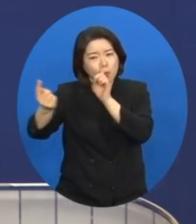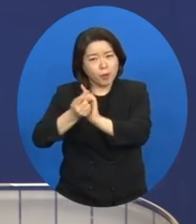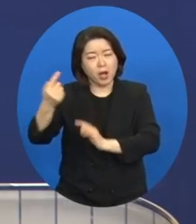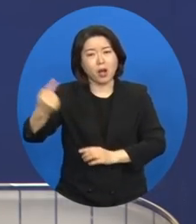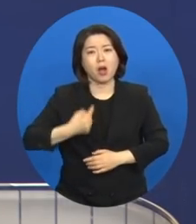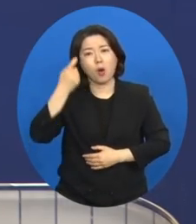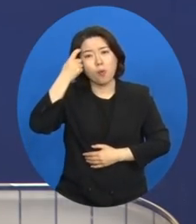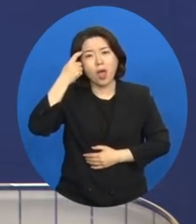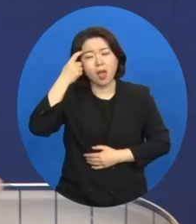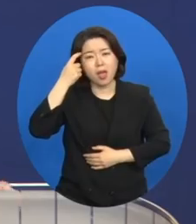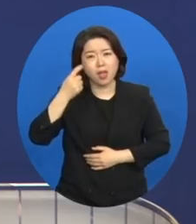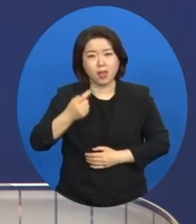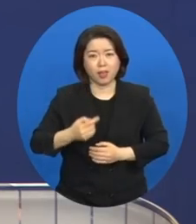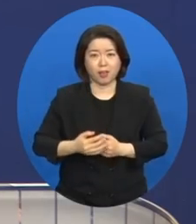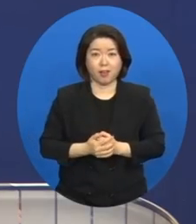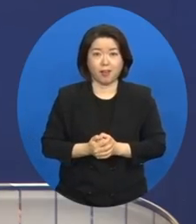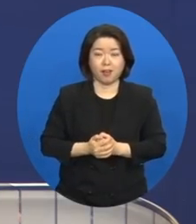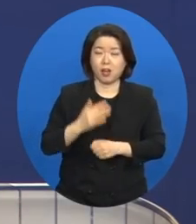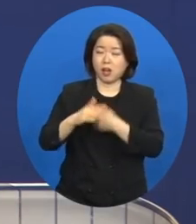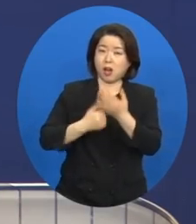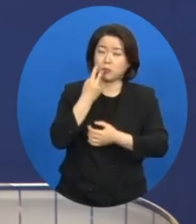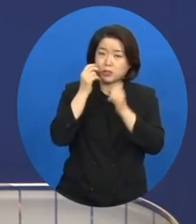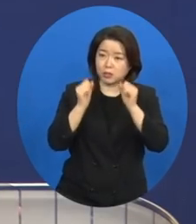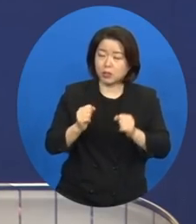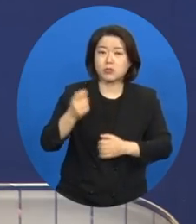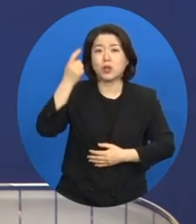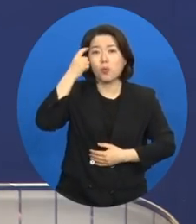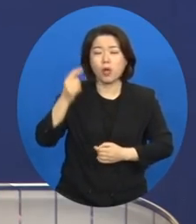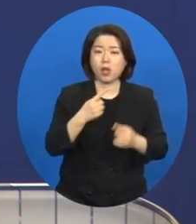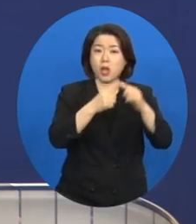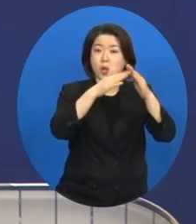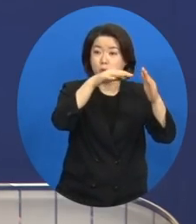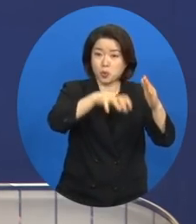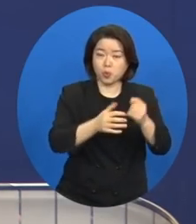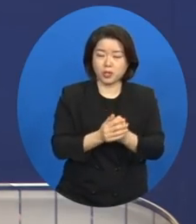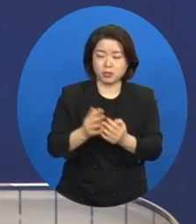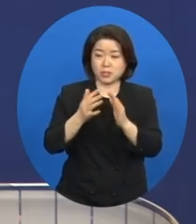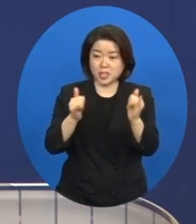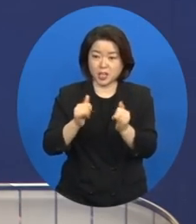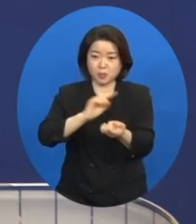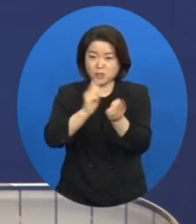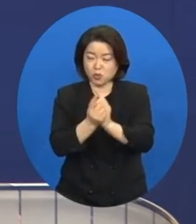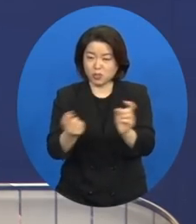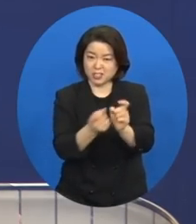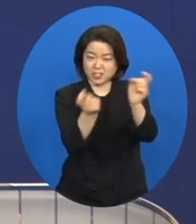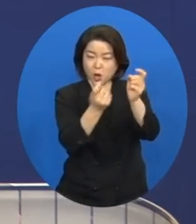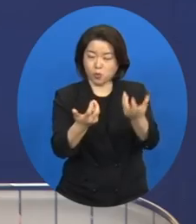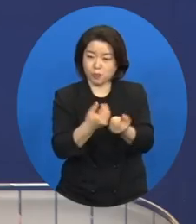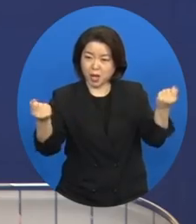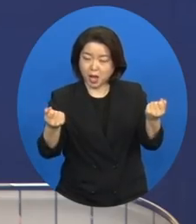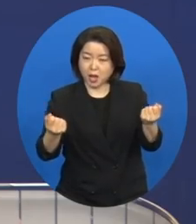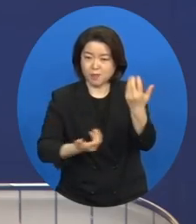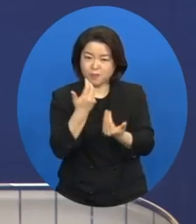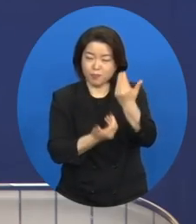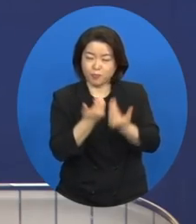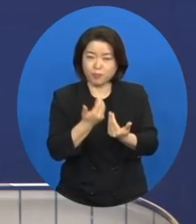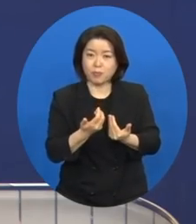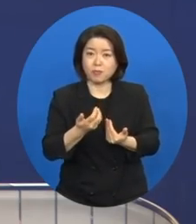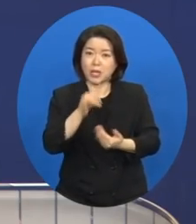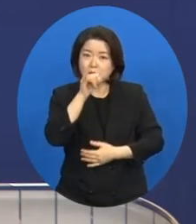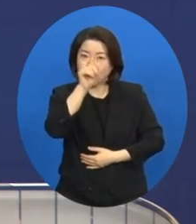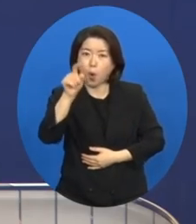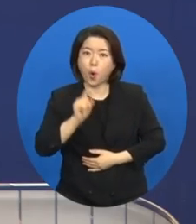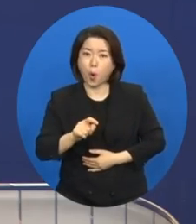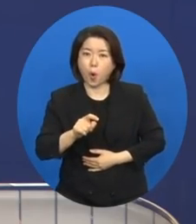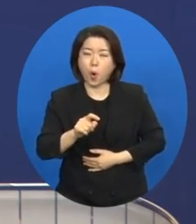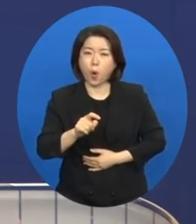질문입니다. 하나님이 살아계시다면 어떻게 교회에서 사람들이 서로 싸우고 분열하고 그렇게 다툴 수가 있느냐라는